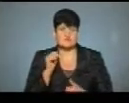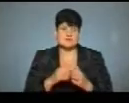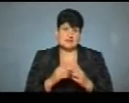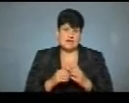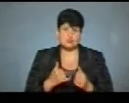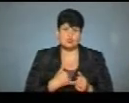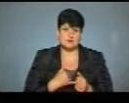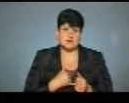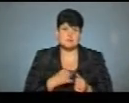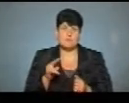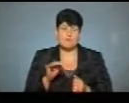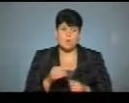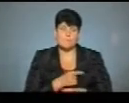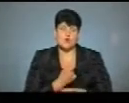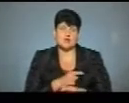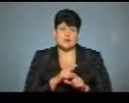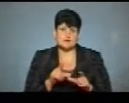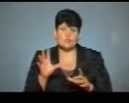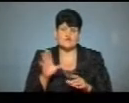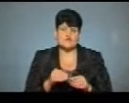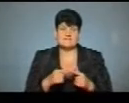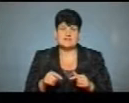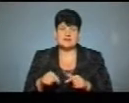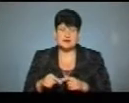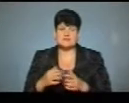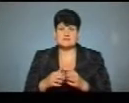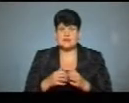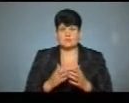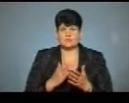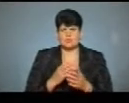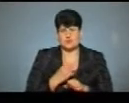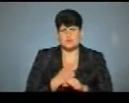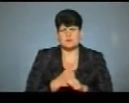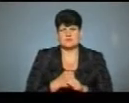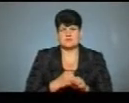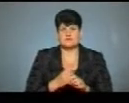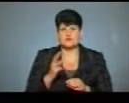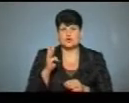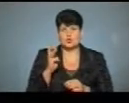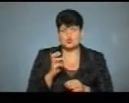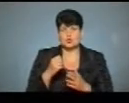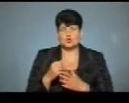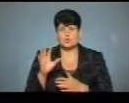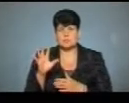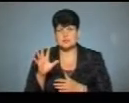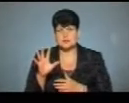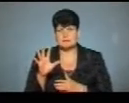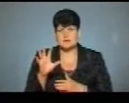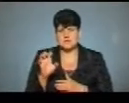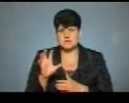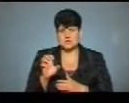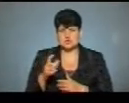в нас по поліклініці, по всіх філіалах, в середньому на сьогоднішній день робиться від 300 до